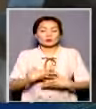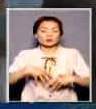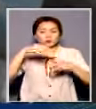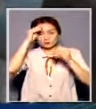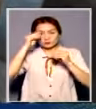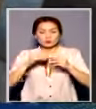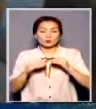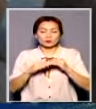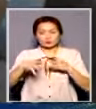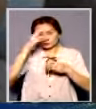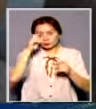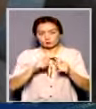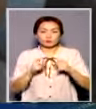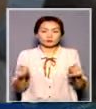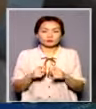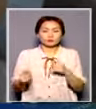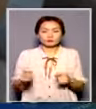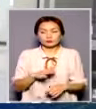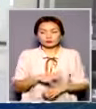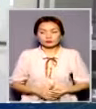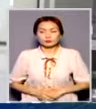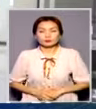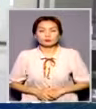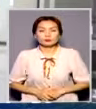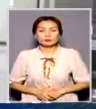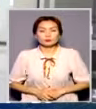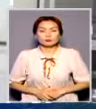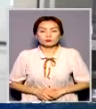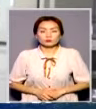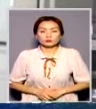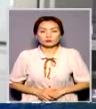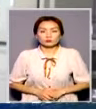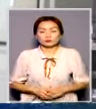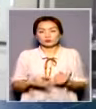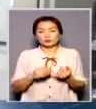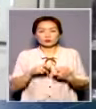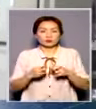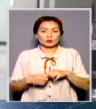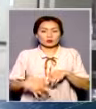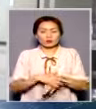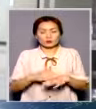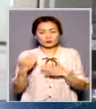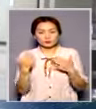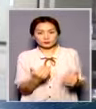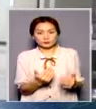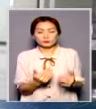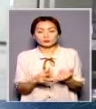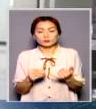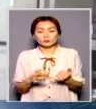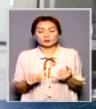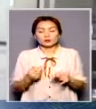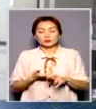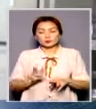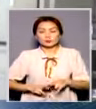ақпараттандырылып, ашық алаңда өз пікірлерін ортаға салды. Жердің үстінде де және астындағы нәрсе ол халықтық деген. Вот осы нәрсе